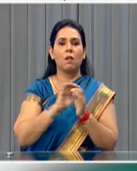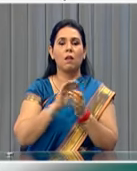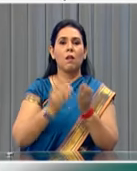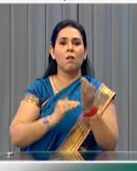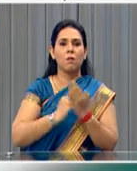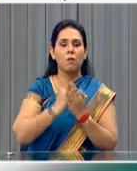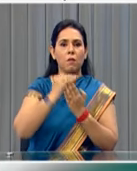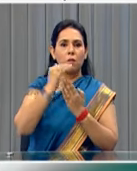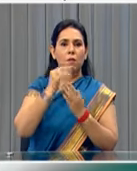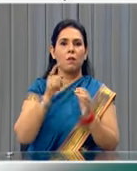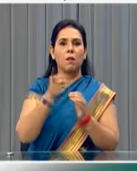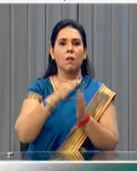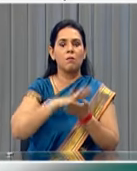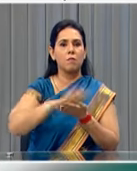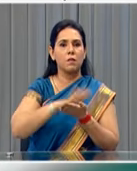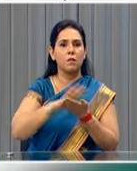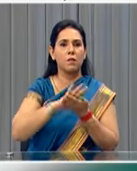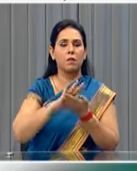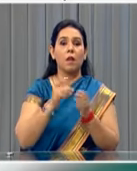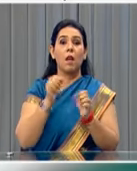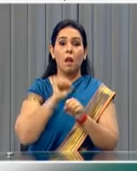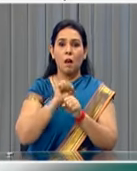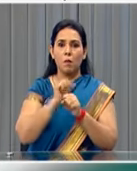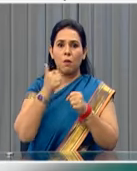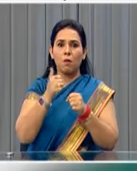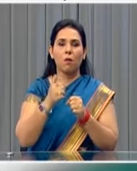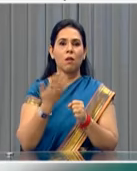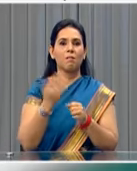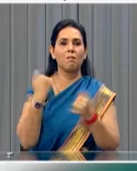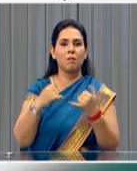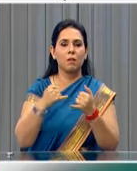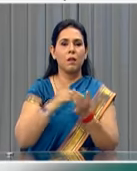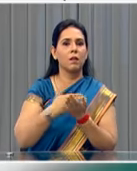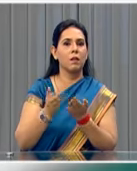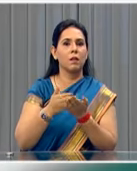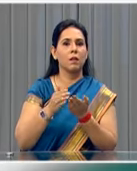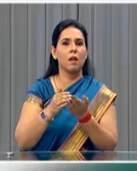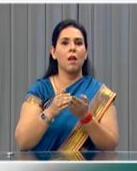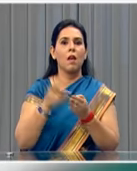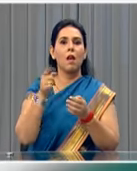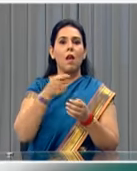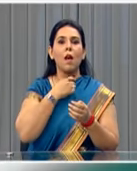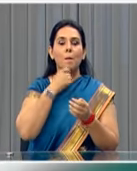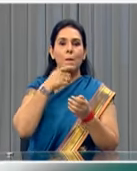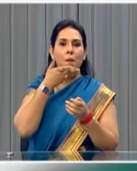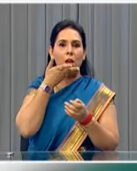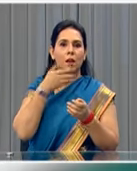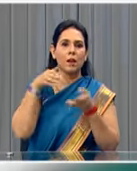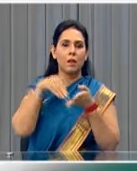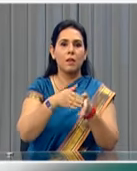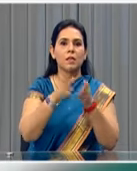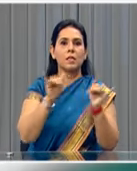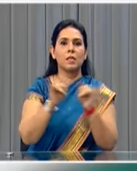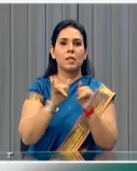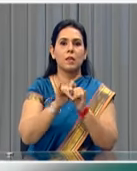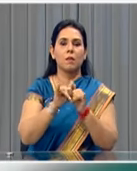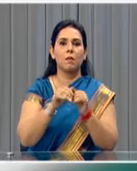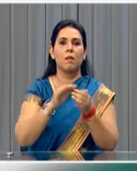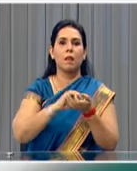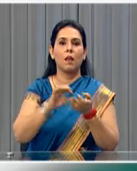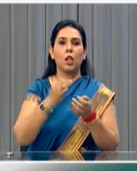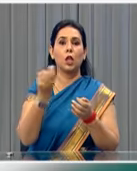विकास के अमृत से मिटाना है, विकास के अमृत धारा पहुंचानी है, और विकास की अमृत धारा से